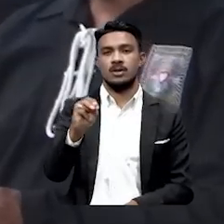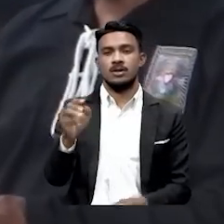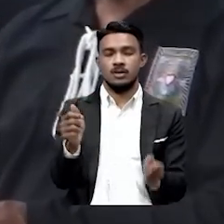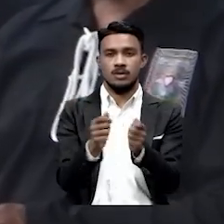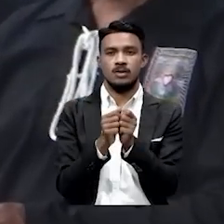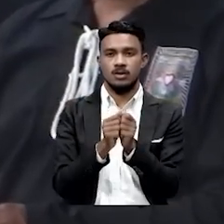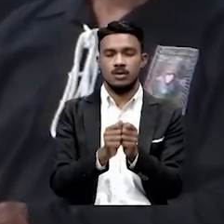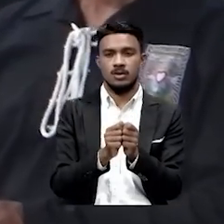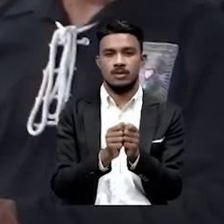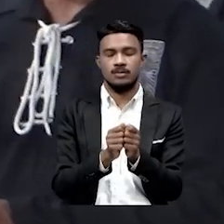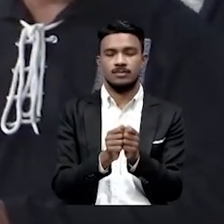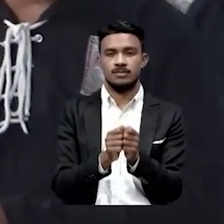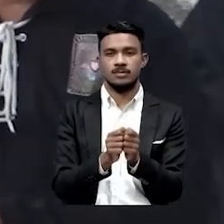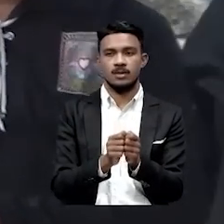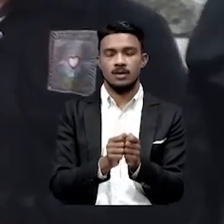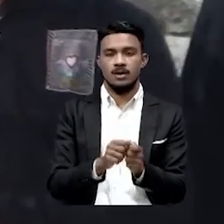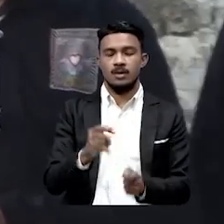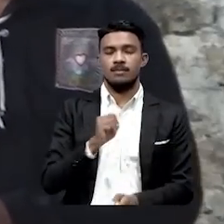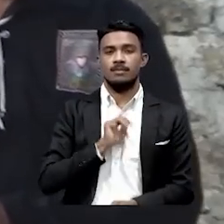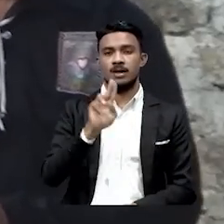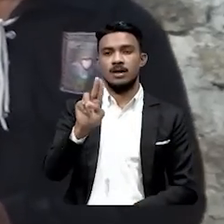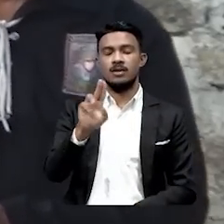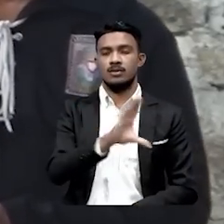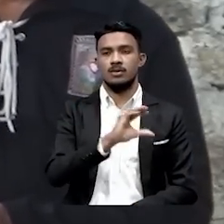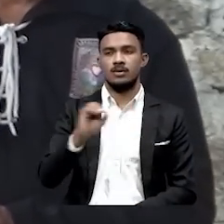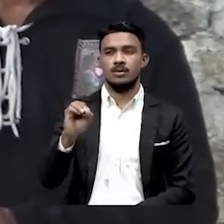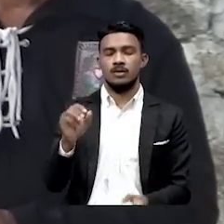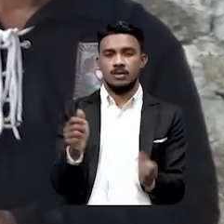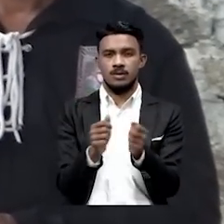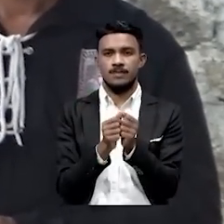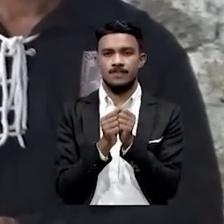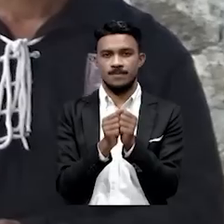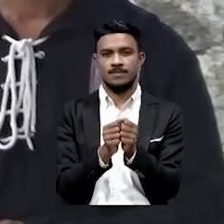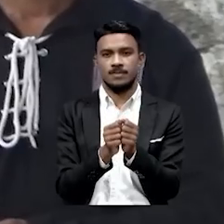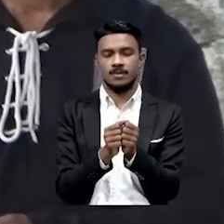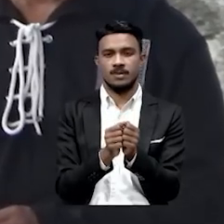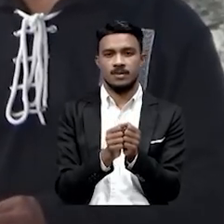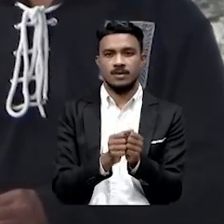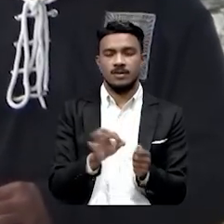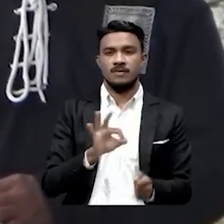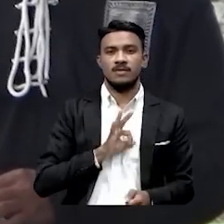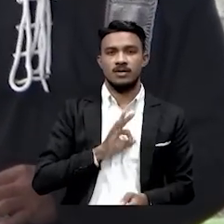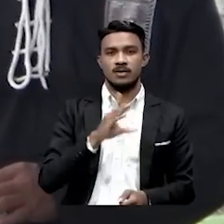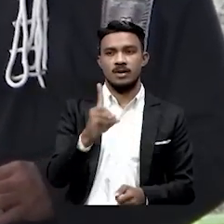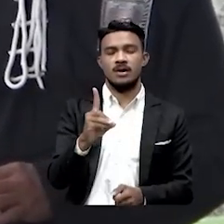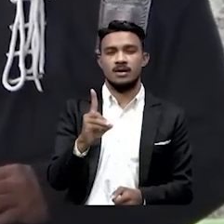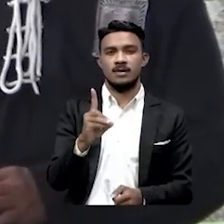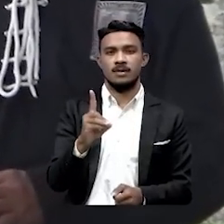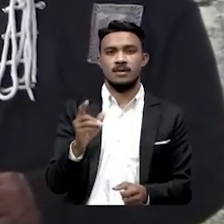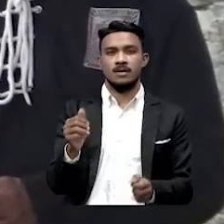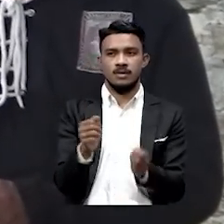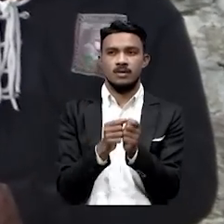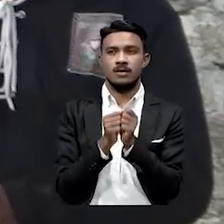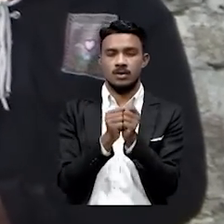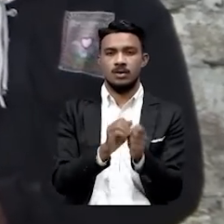ranting ranting man lewana pone sub ranting ranting fatuhara pone sub ranting